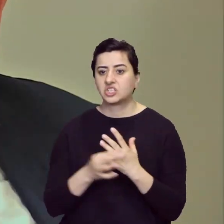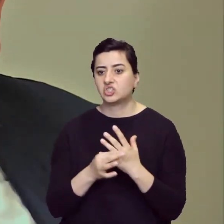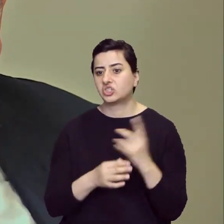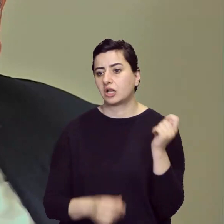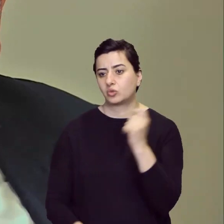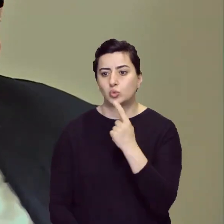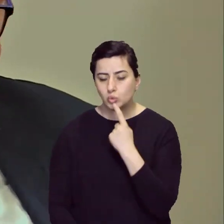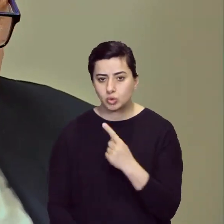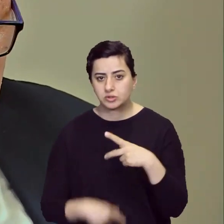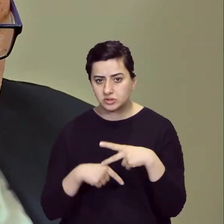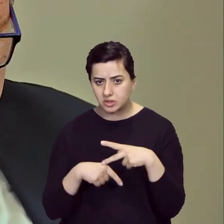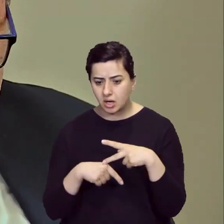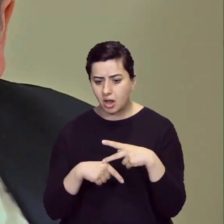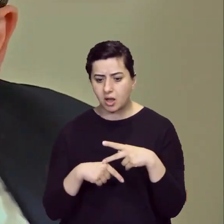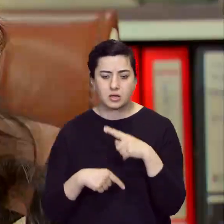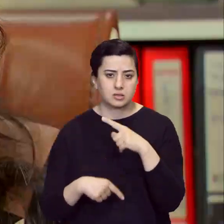olduğunu söylüyor. Zehra...